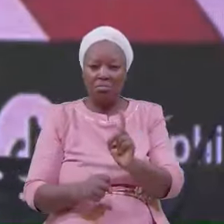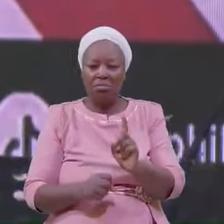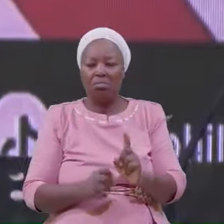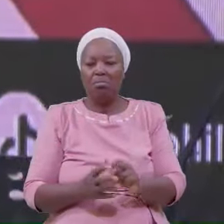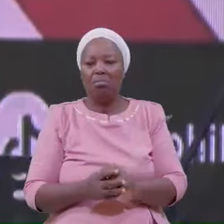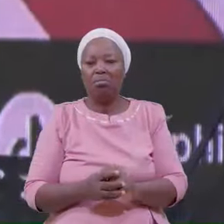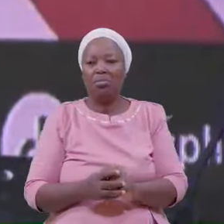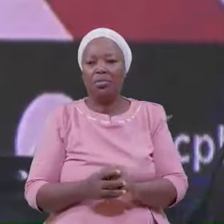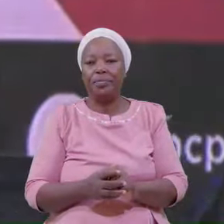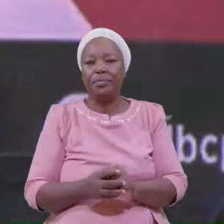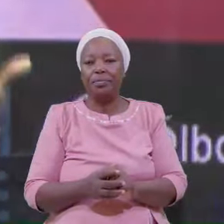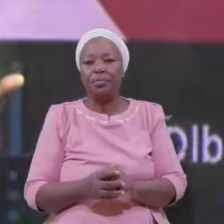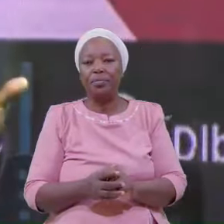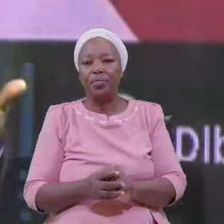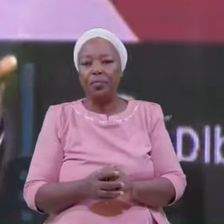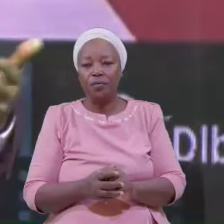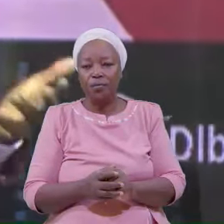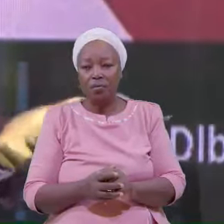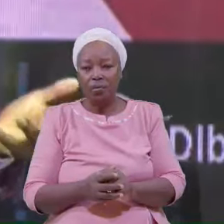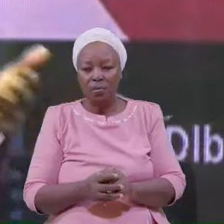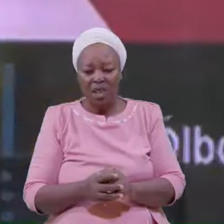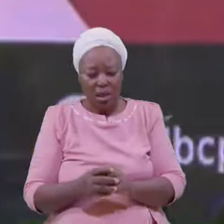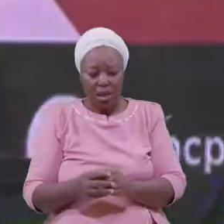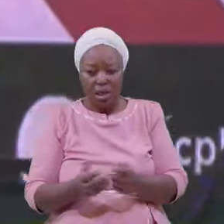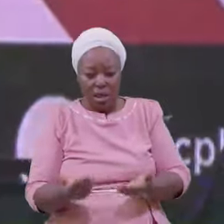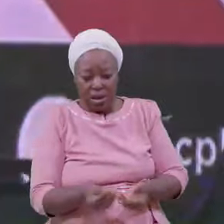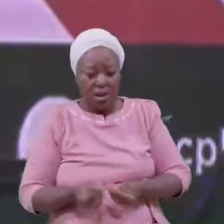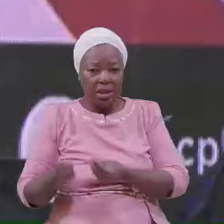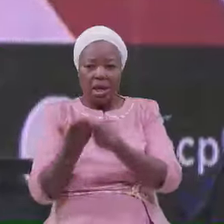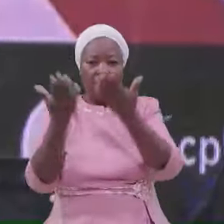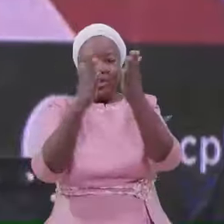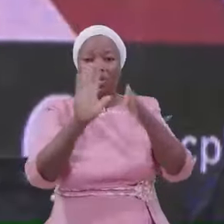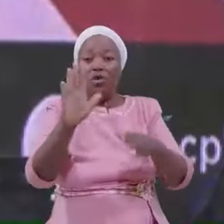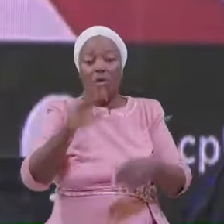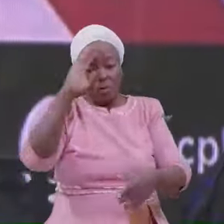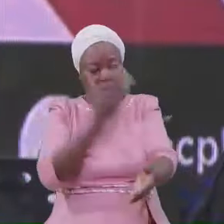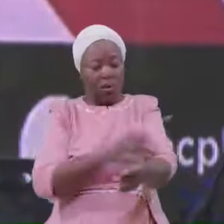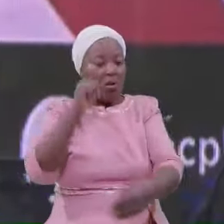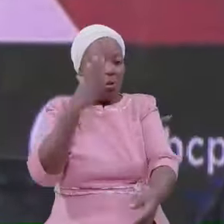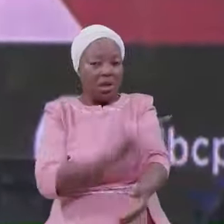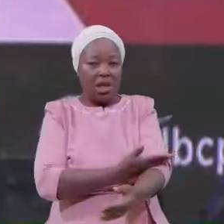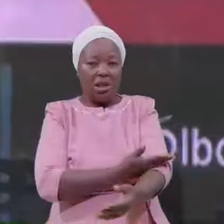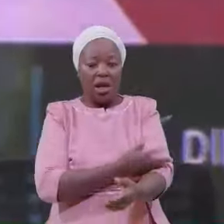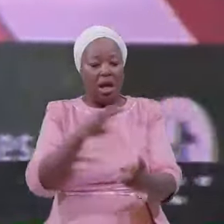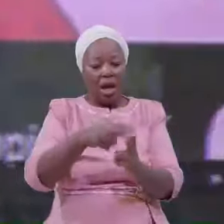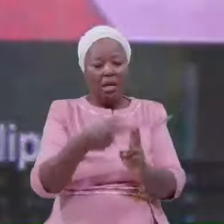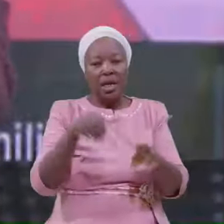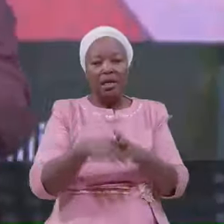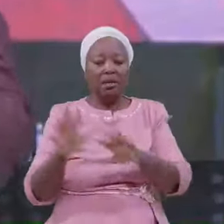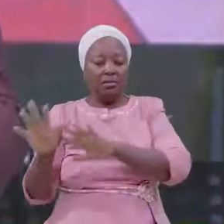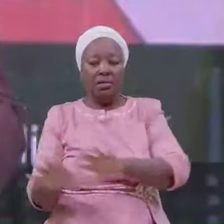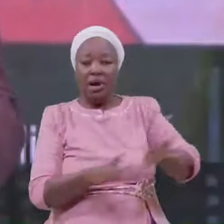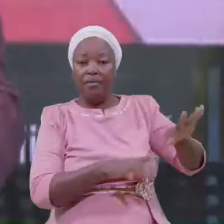buhay, hindi sacrificing sa kaligtasan. Your son, your daughter, either in the river anywhere, does not